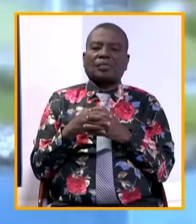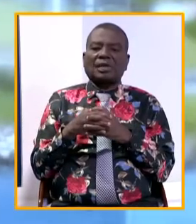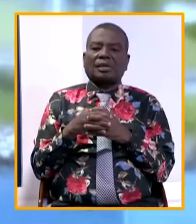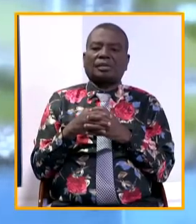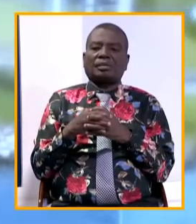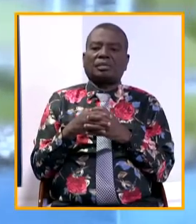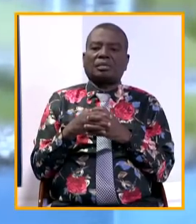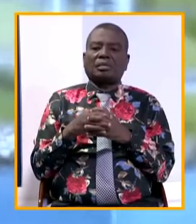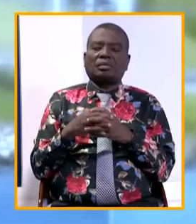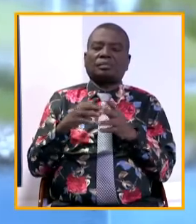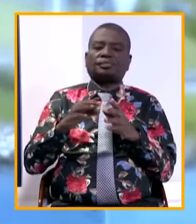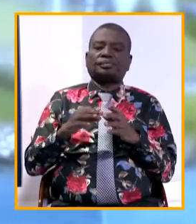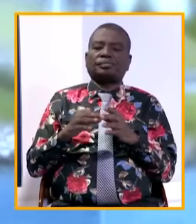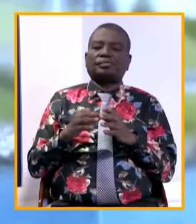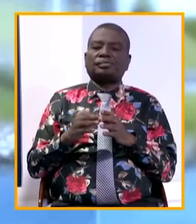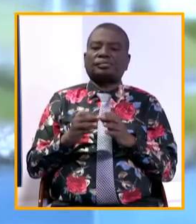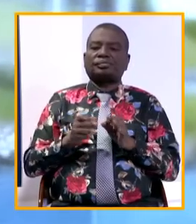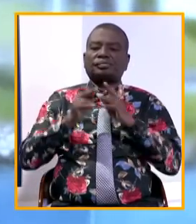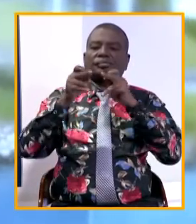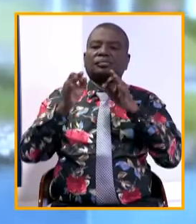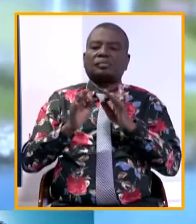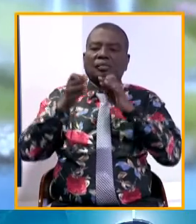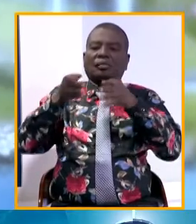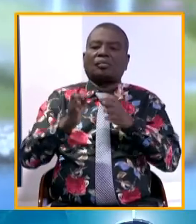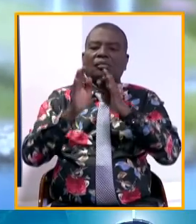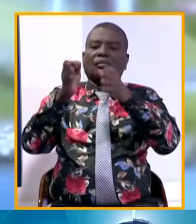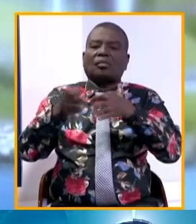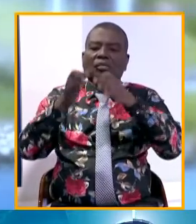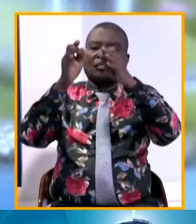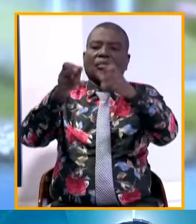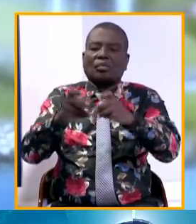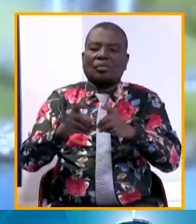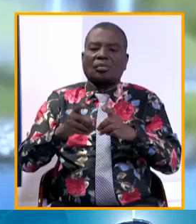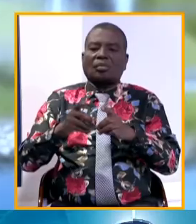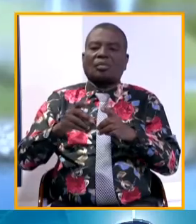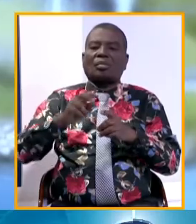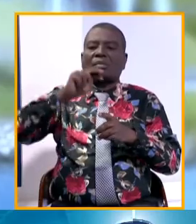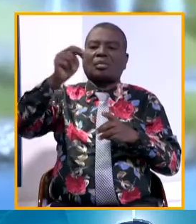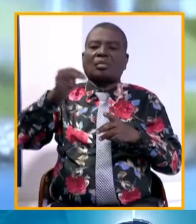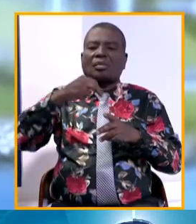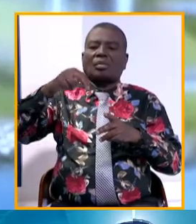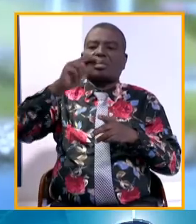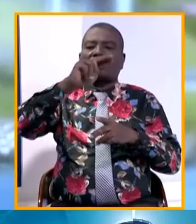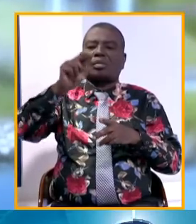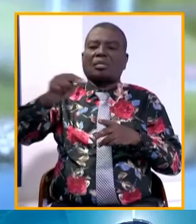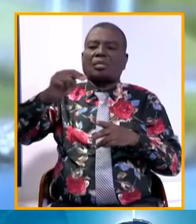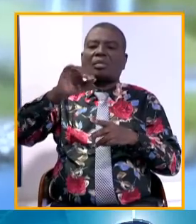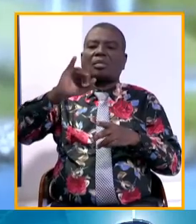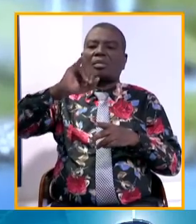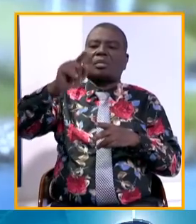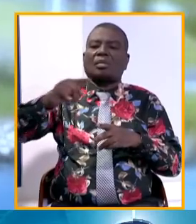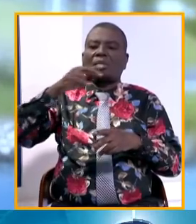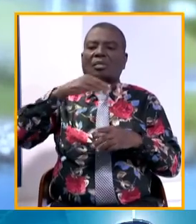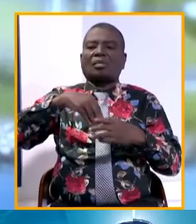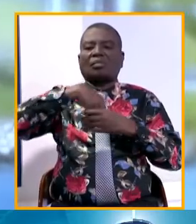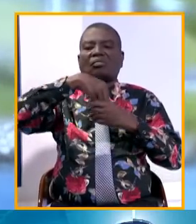Le fleuve Onzi est sorti de son lit et ce problème affecte malheureusement les populations du village de